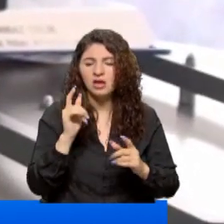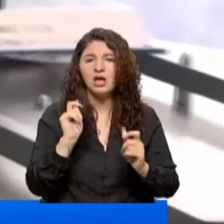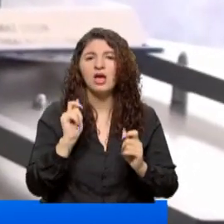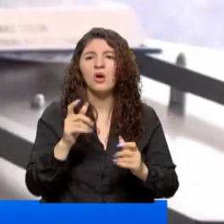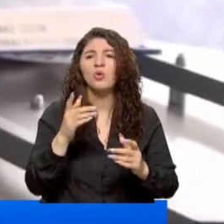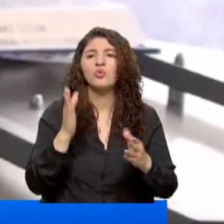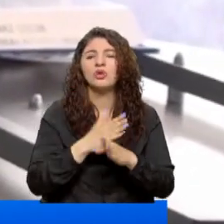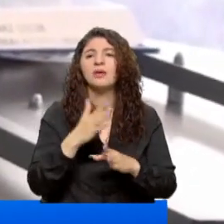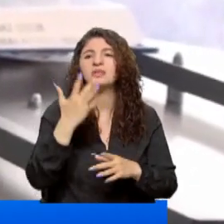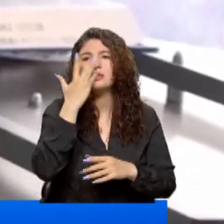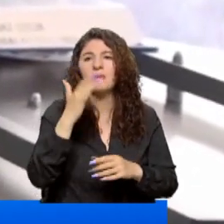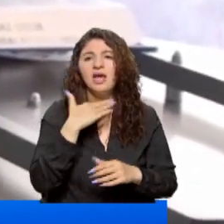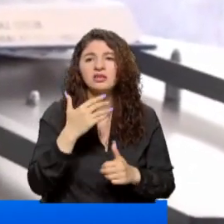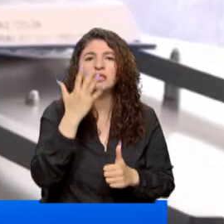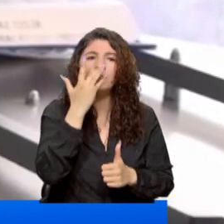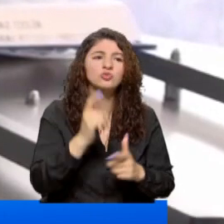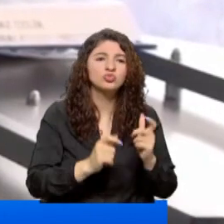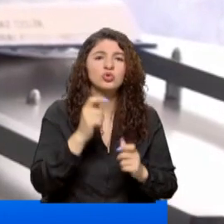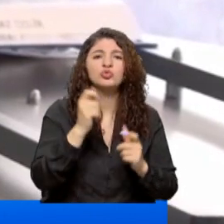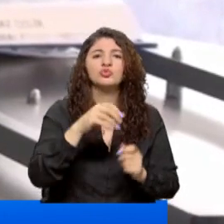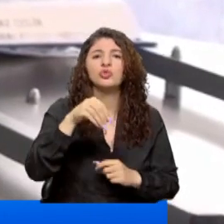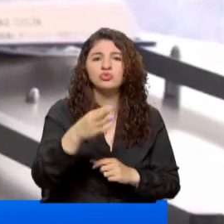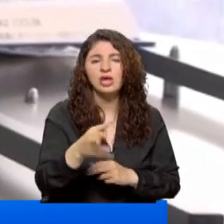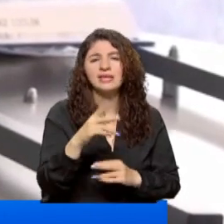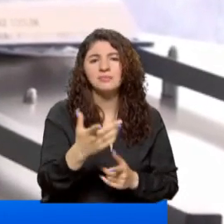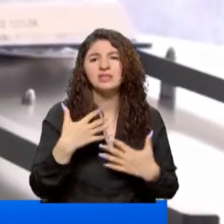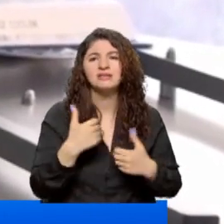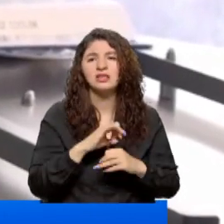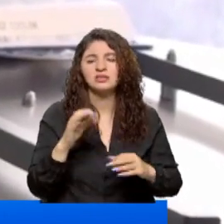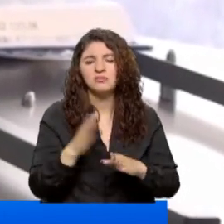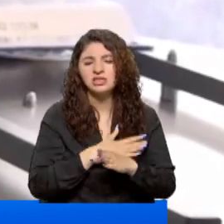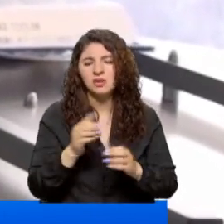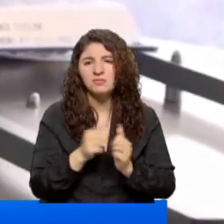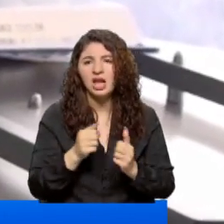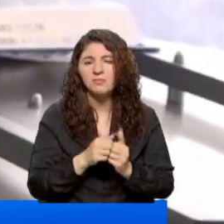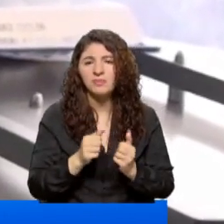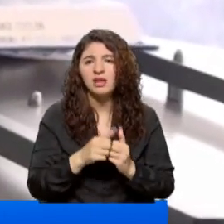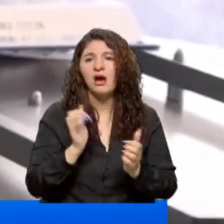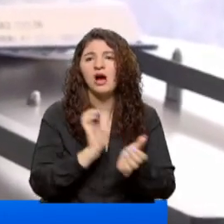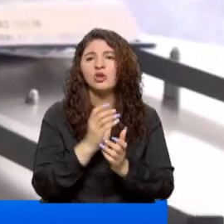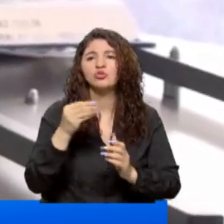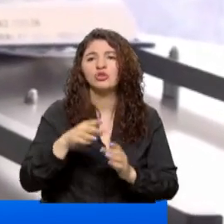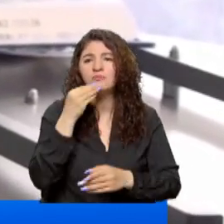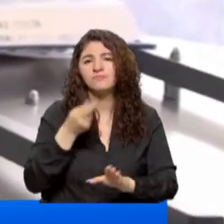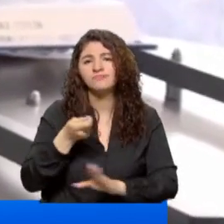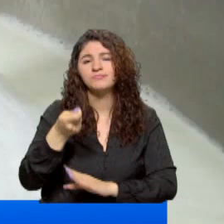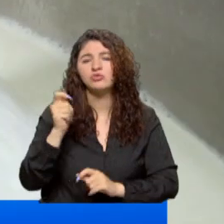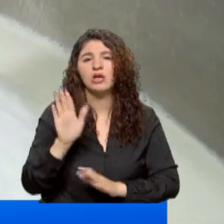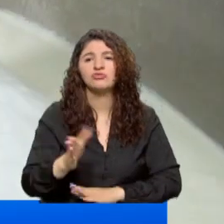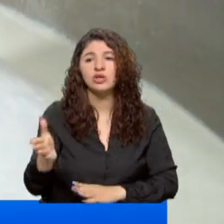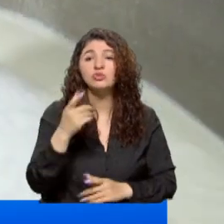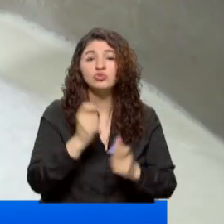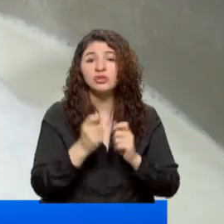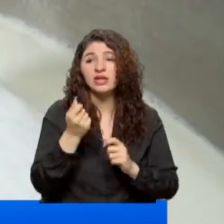geçiş yapacağız yapay et yapay süt süt tozu tarzında sağlıklı ürünlerle Ayla çocukları beslemek zorunda